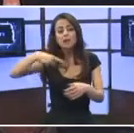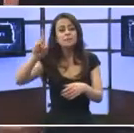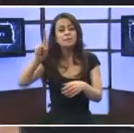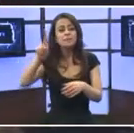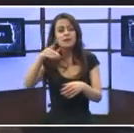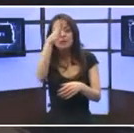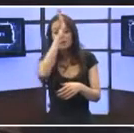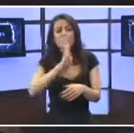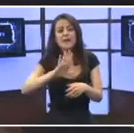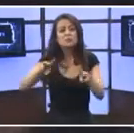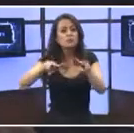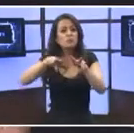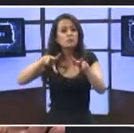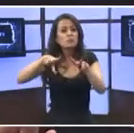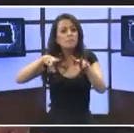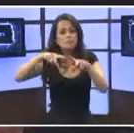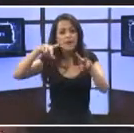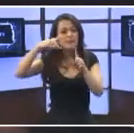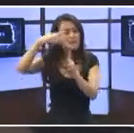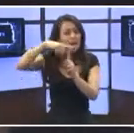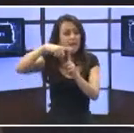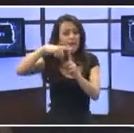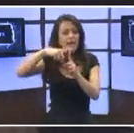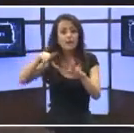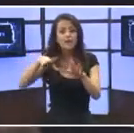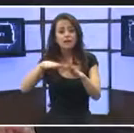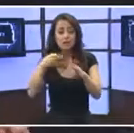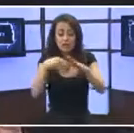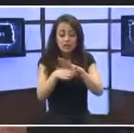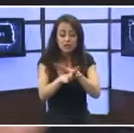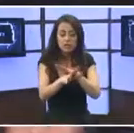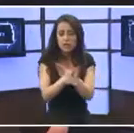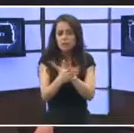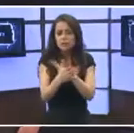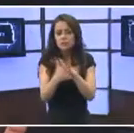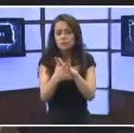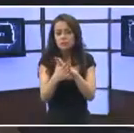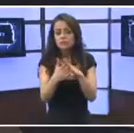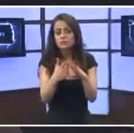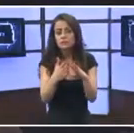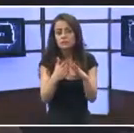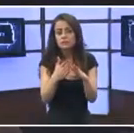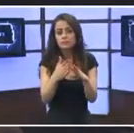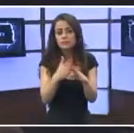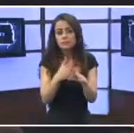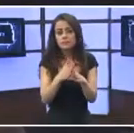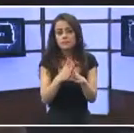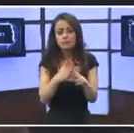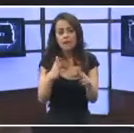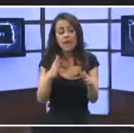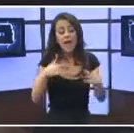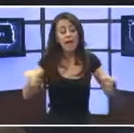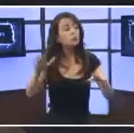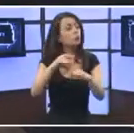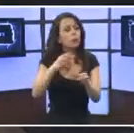var. 35 tane içinde atölyesi var. Dikiş nakışından ahşapına mantar yetiştirici, kültür mantar yetiştirici kursu var. Evet biliyorum